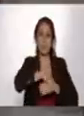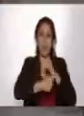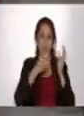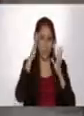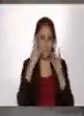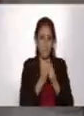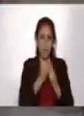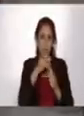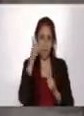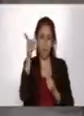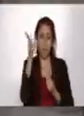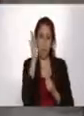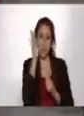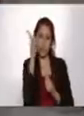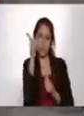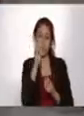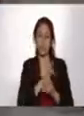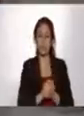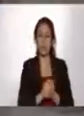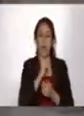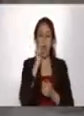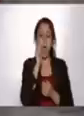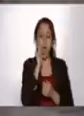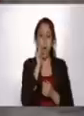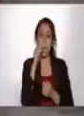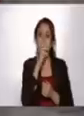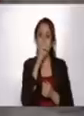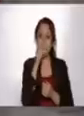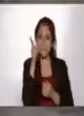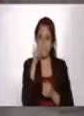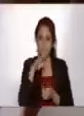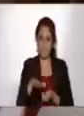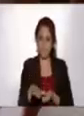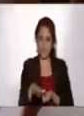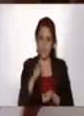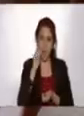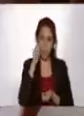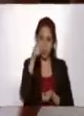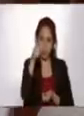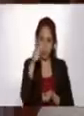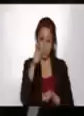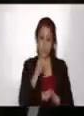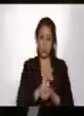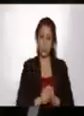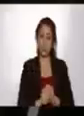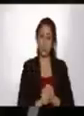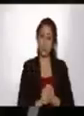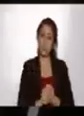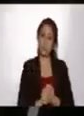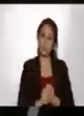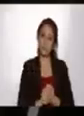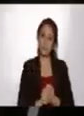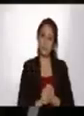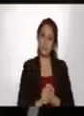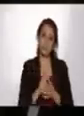المكلوم أحمد عبد الحكيم محمد والد الطفلة، ربنا يرحمه. احكي لي اللي